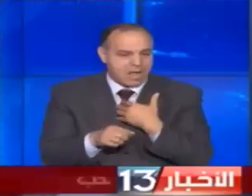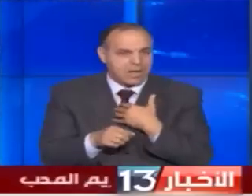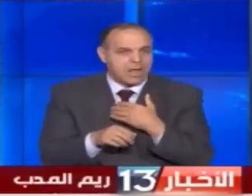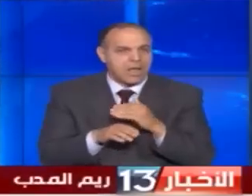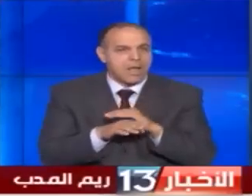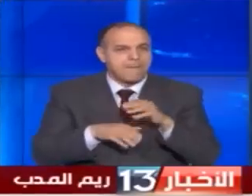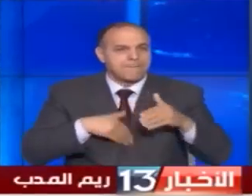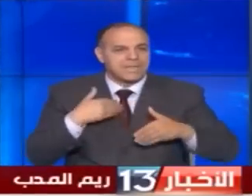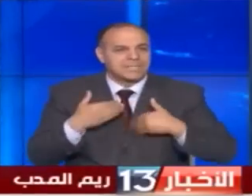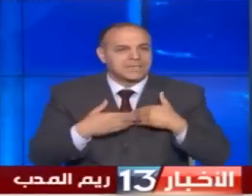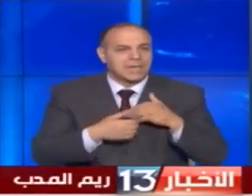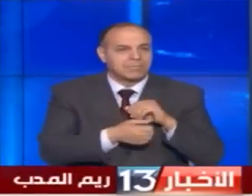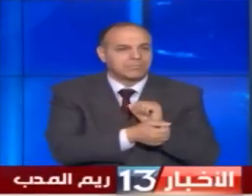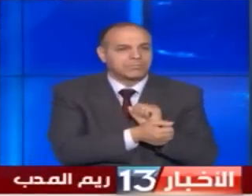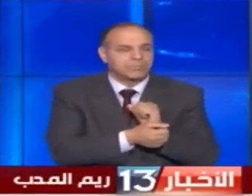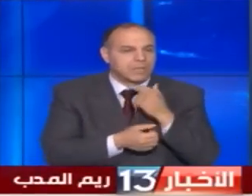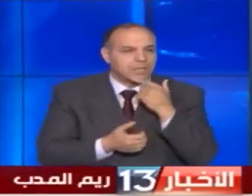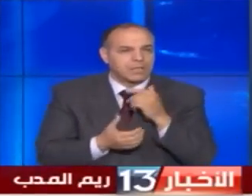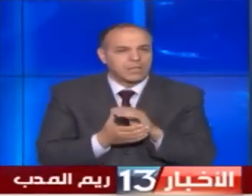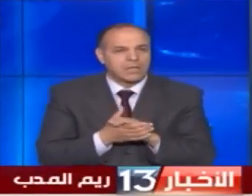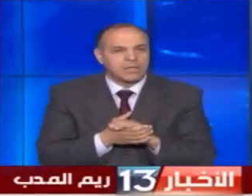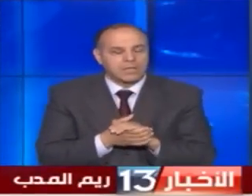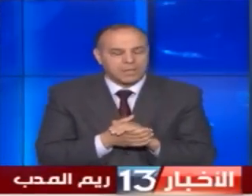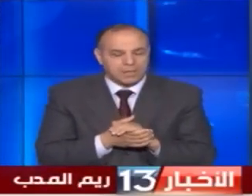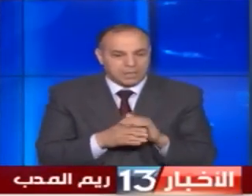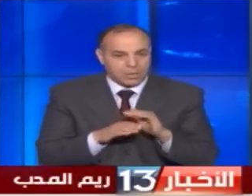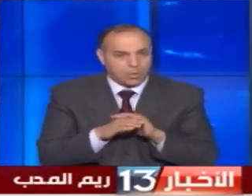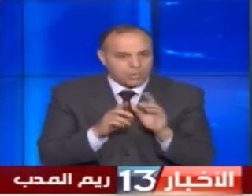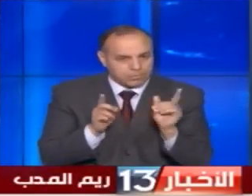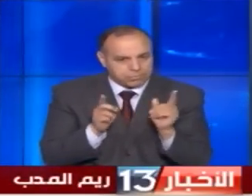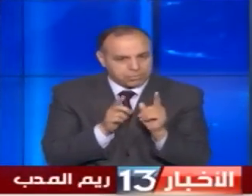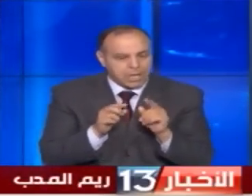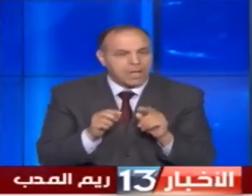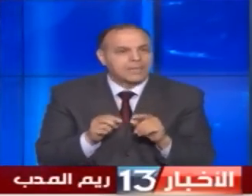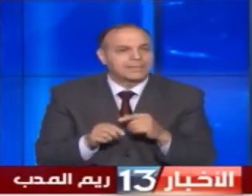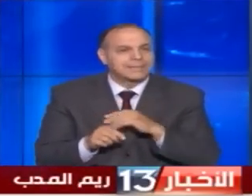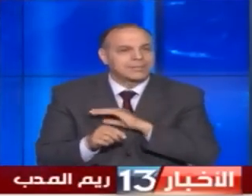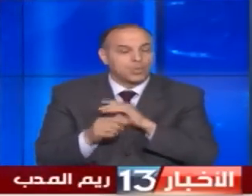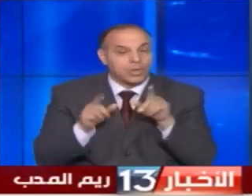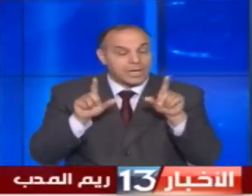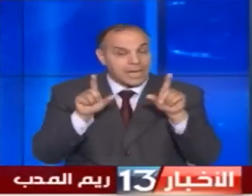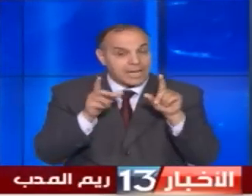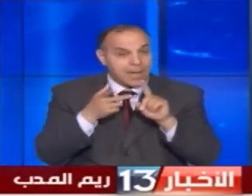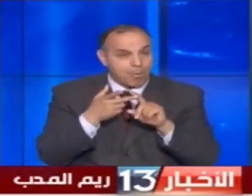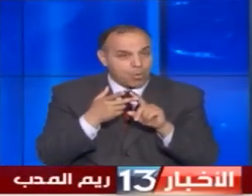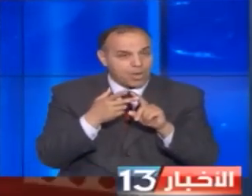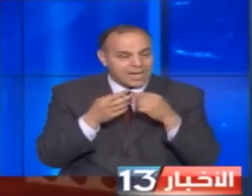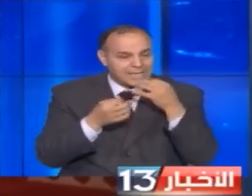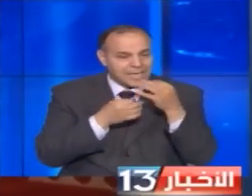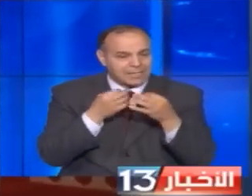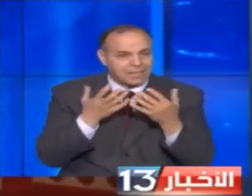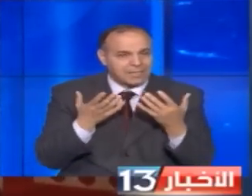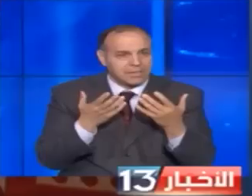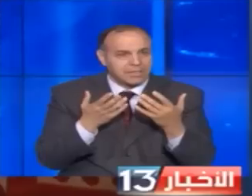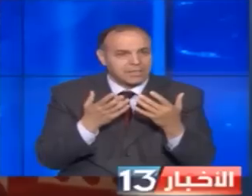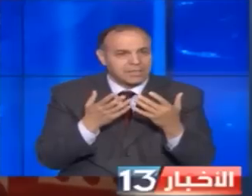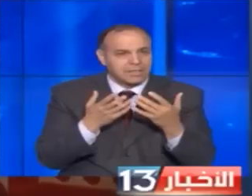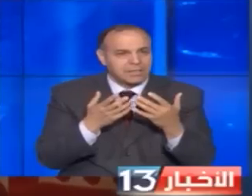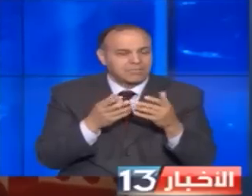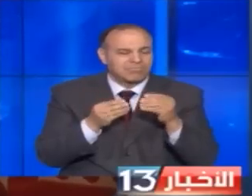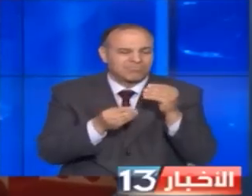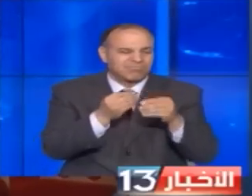مسرح السجون يعني يذهب دور الاعلام لانه يتحدث عن الفئات المهمشه